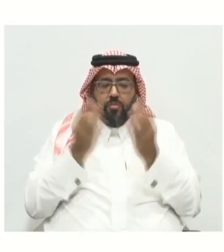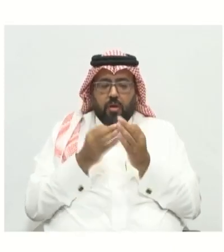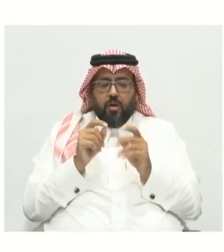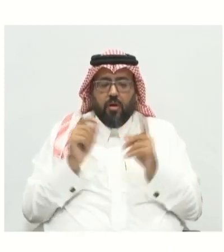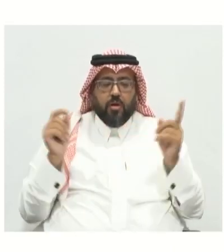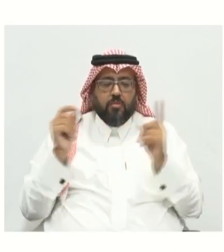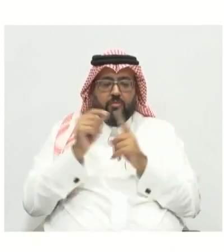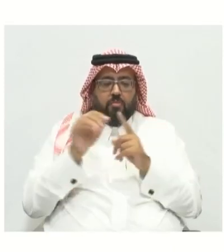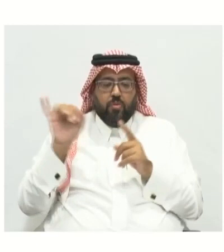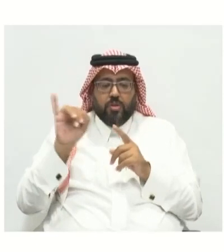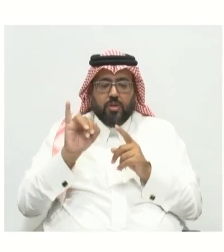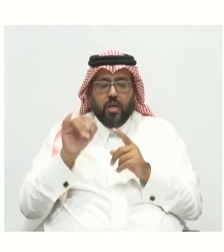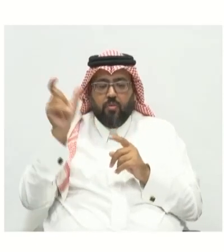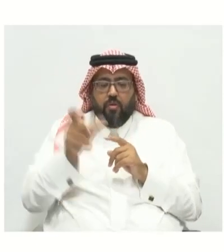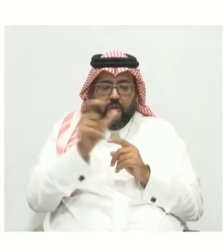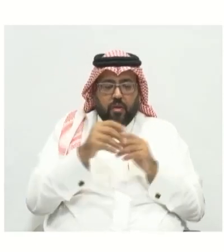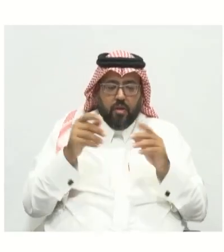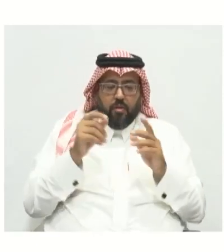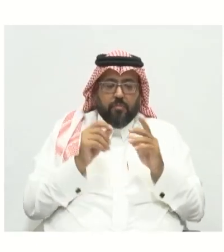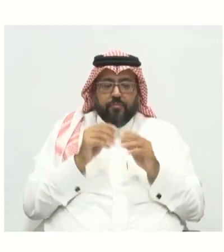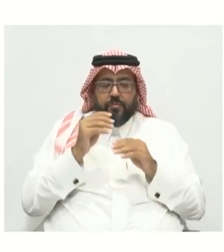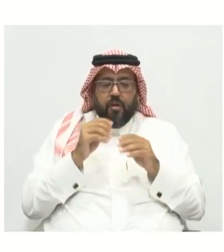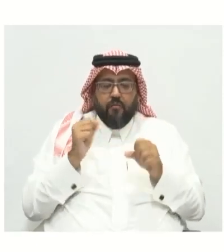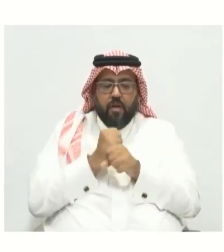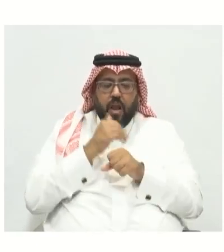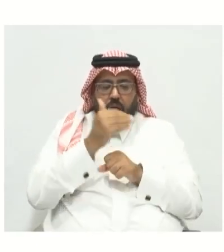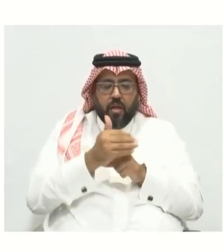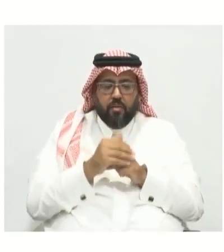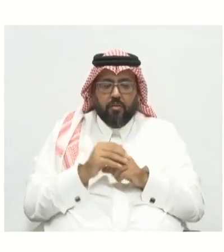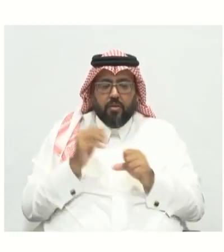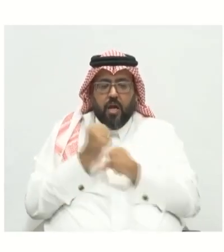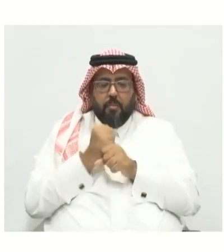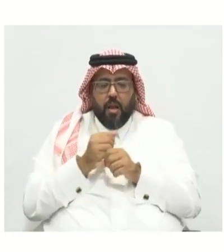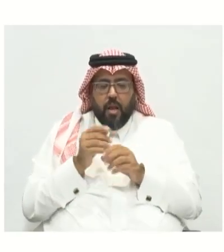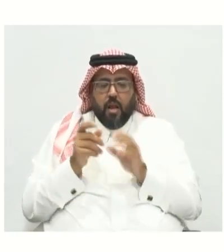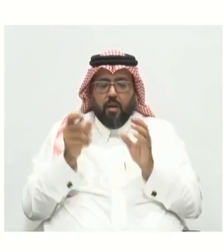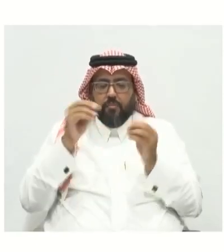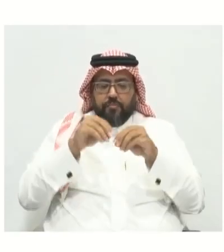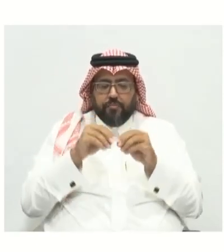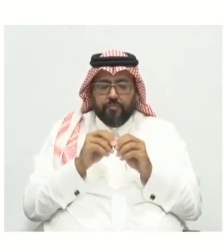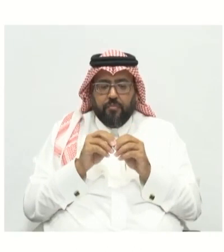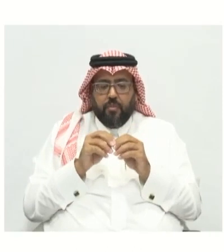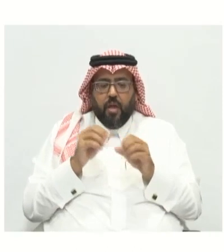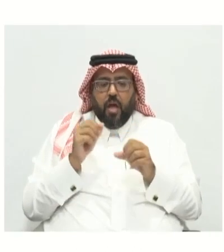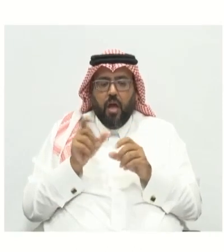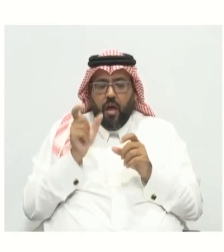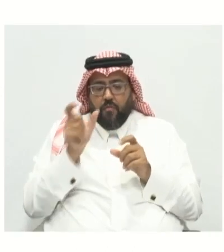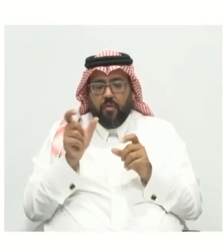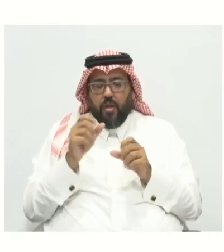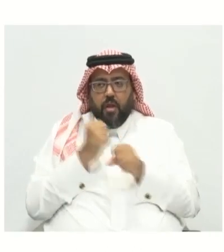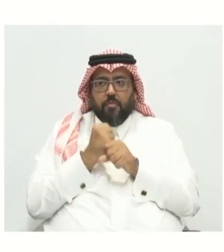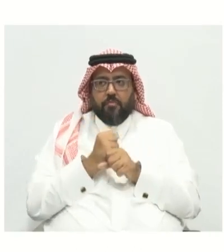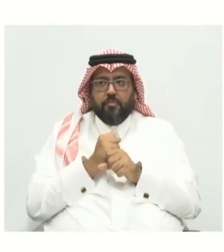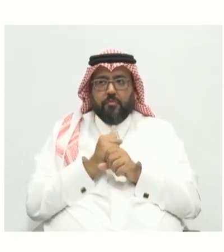سادسا تيسر الدوله مجالات العمل لكل قادر عليه وتسن الانظمه التي تحمي العامل وصاحب